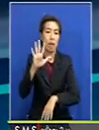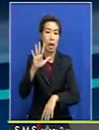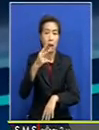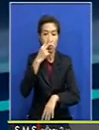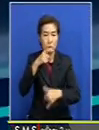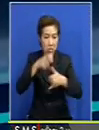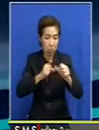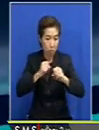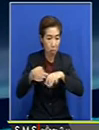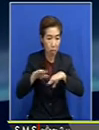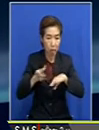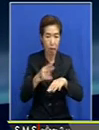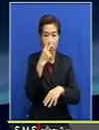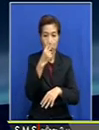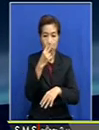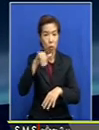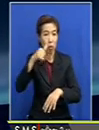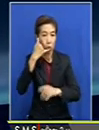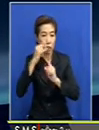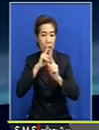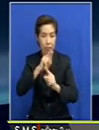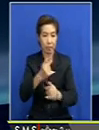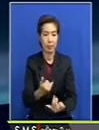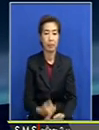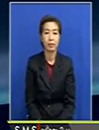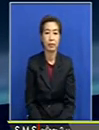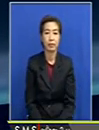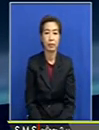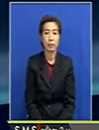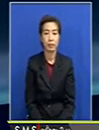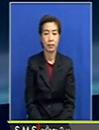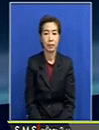ความพร้อมจะเป็นอย่างไรนะครับเราไปติดตามกับพี่ป๋องพิชิตพลขันธ์นะครับ